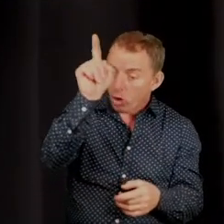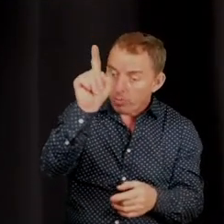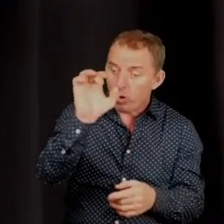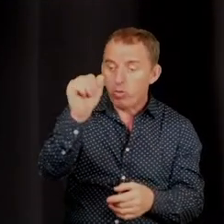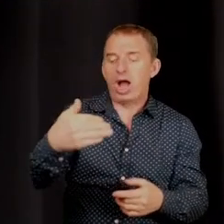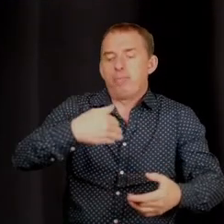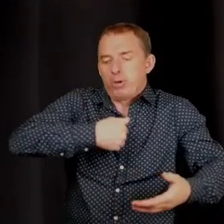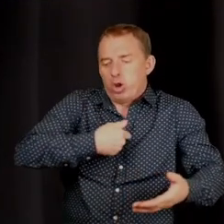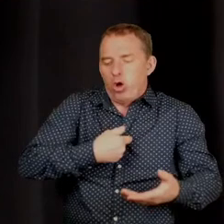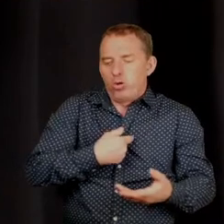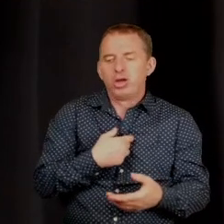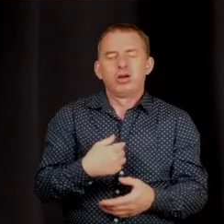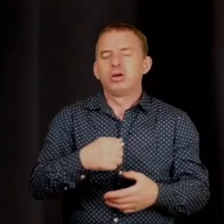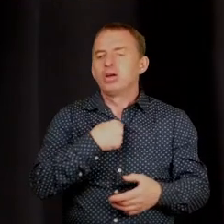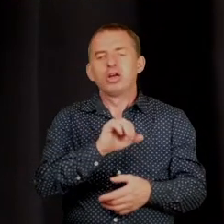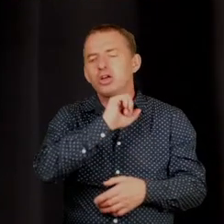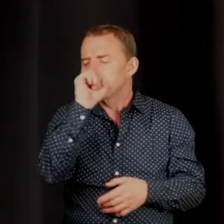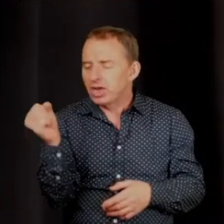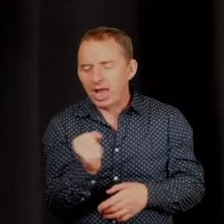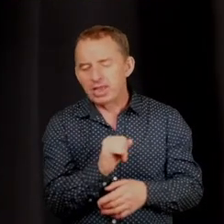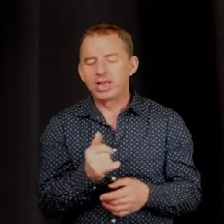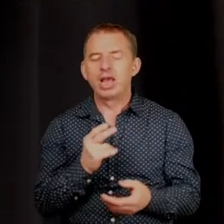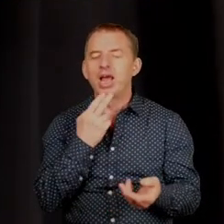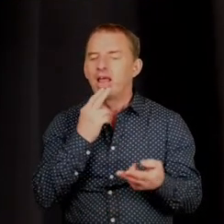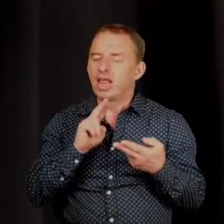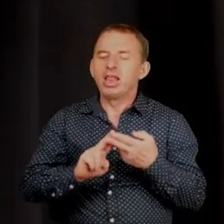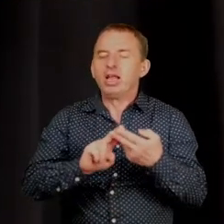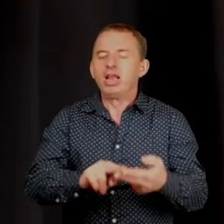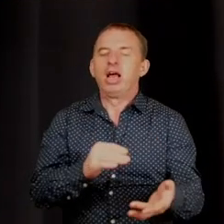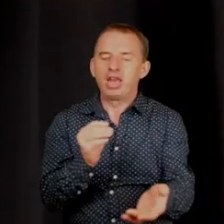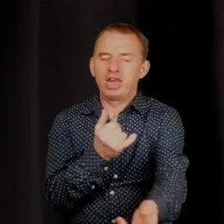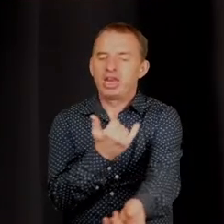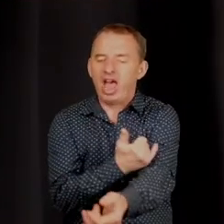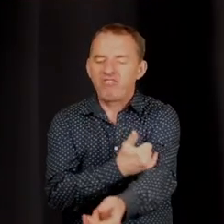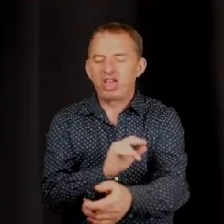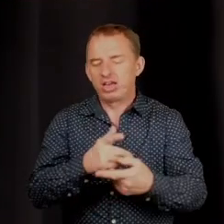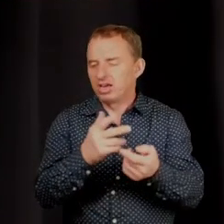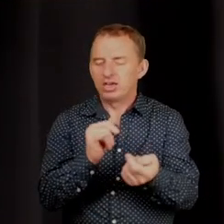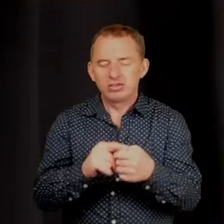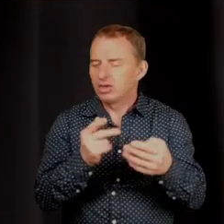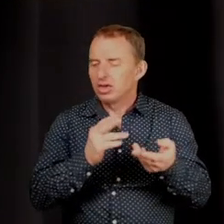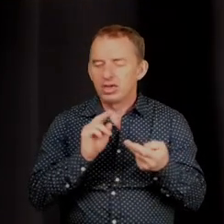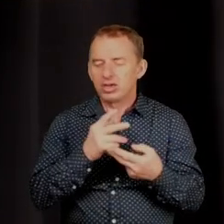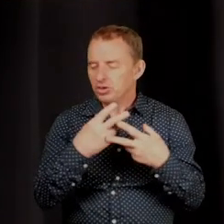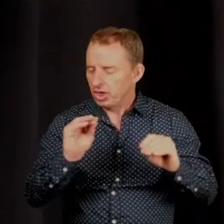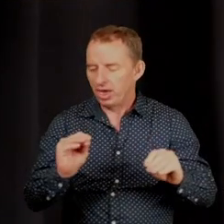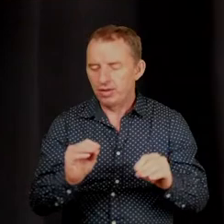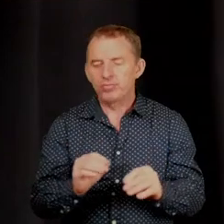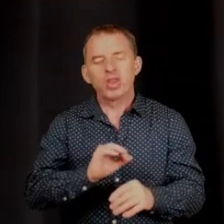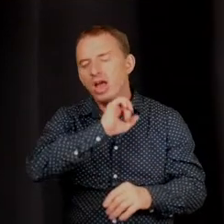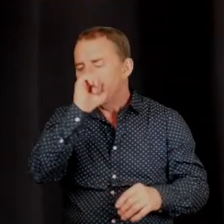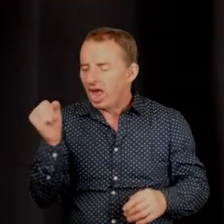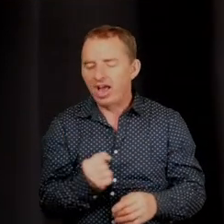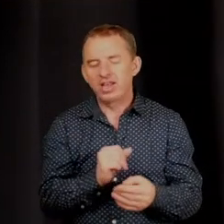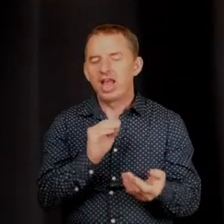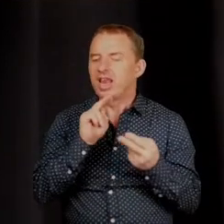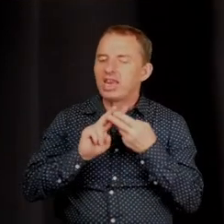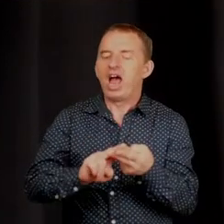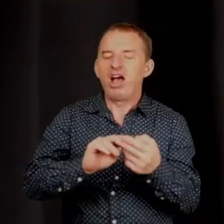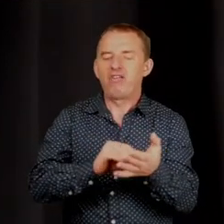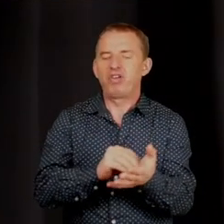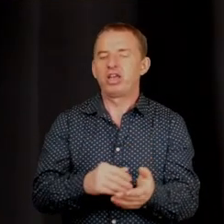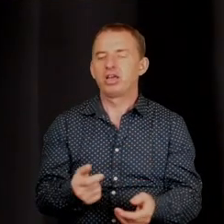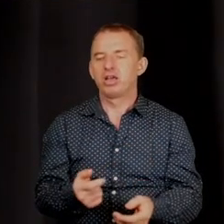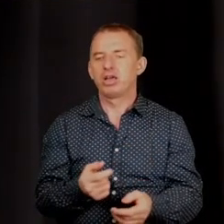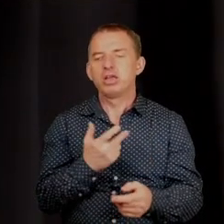life. Niech żaden nawyk to keep me from being ready that day when Jesus comes. Niech żaden nawyk w moim życiu